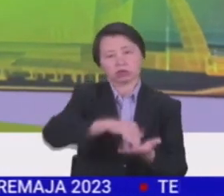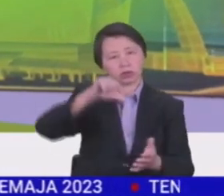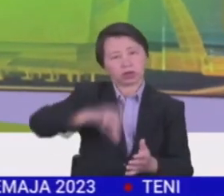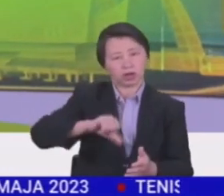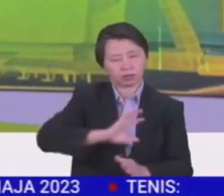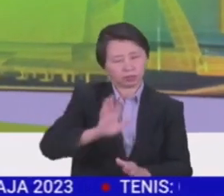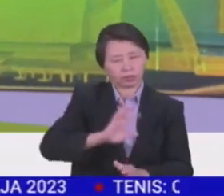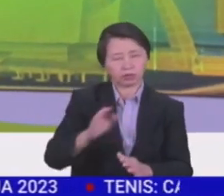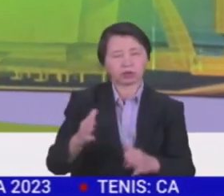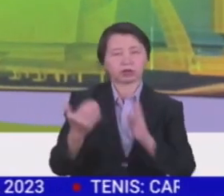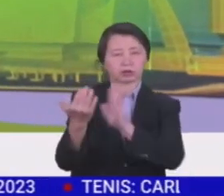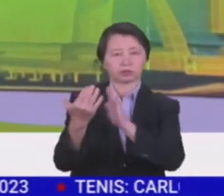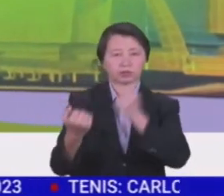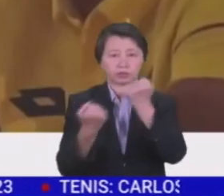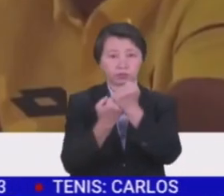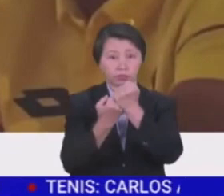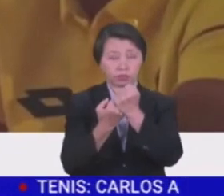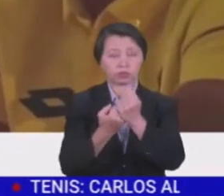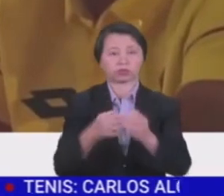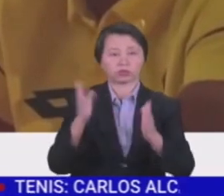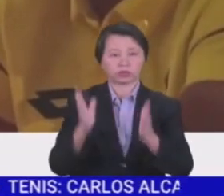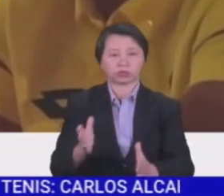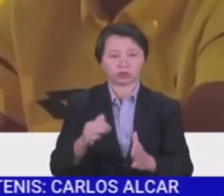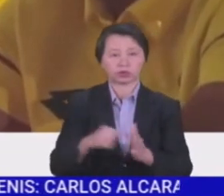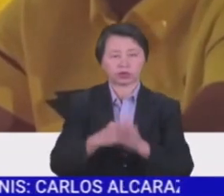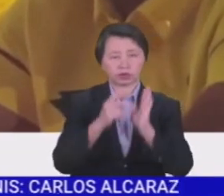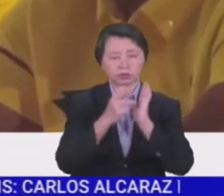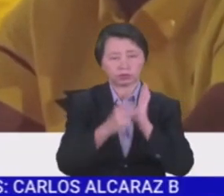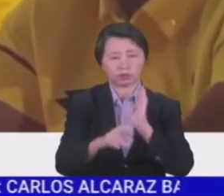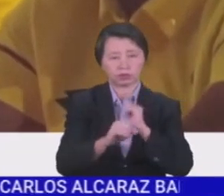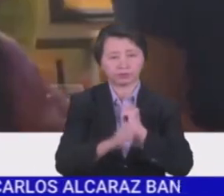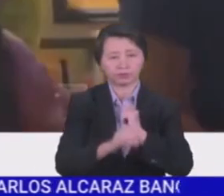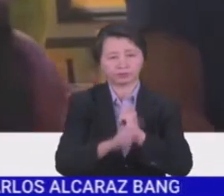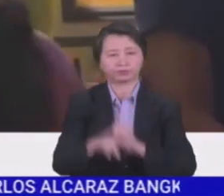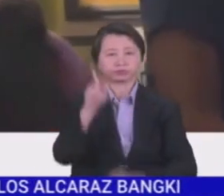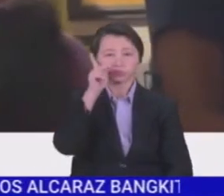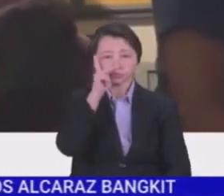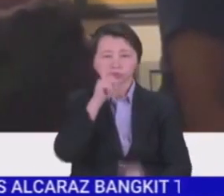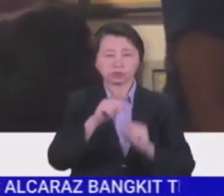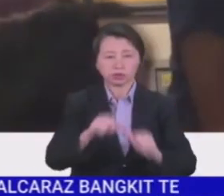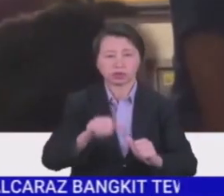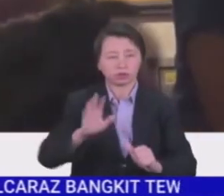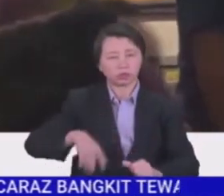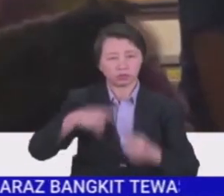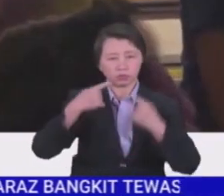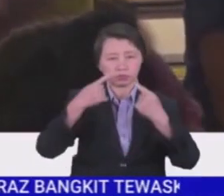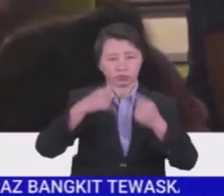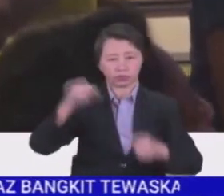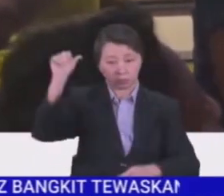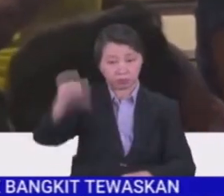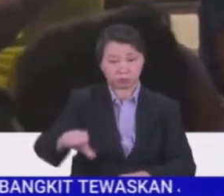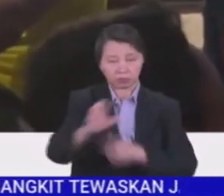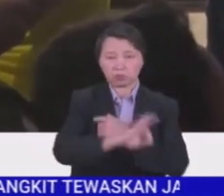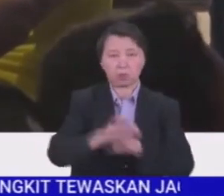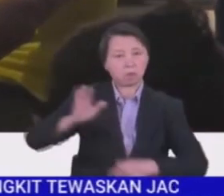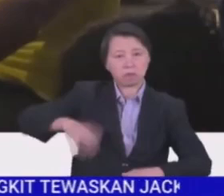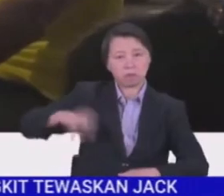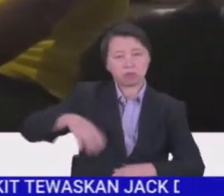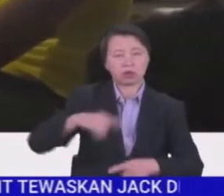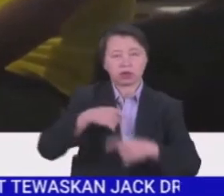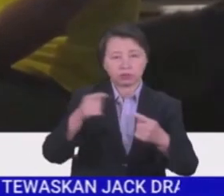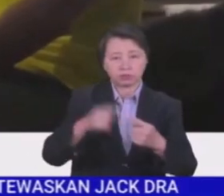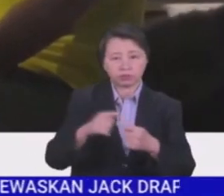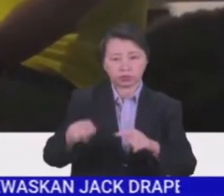di hadapan penyokong sendiri. Dalam kempen Liga Super musim ini, Kedah masih belum berjaya menewaskan Negeri Sembilan apabila